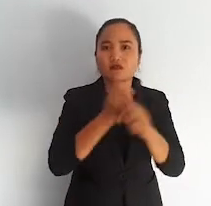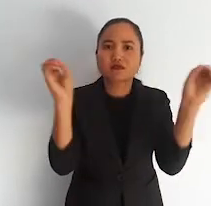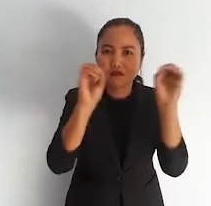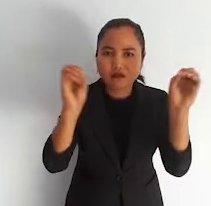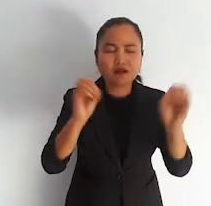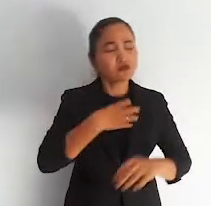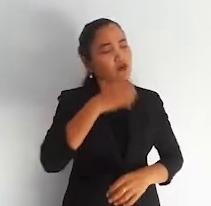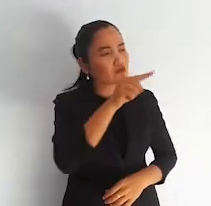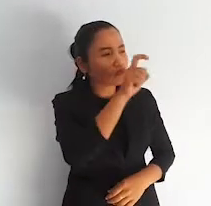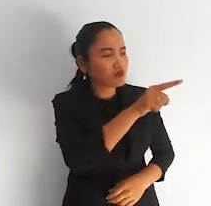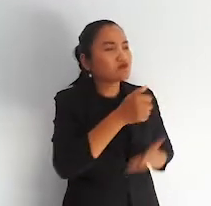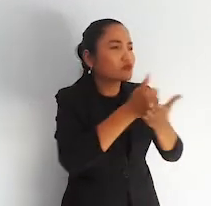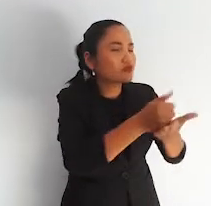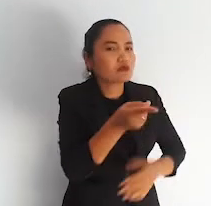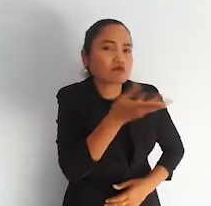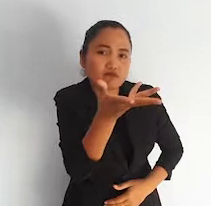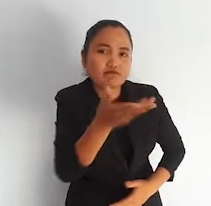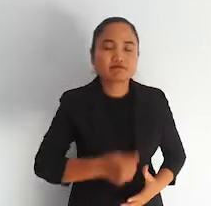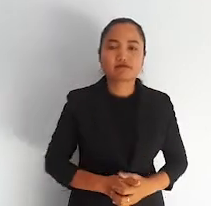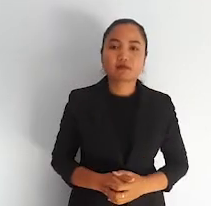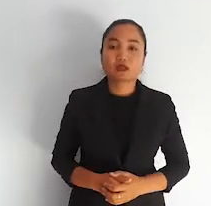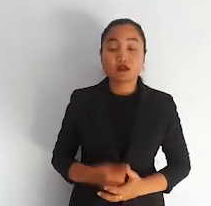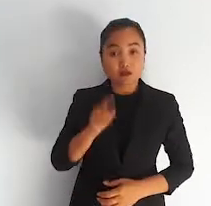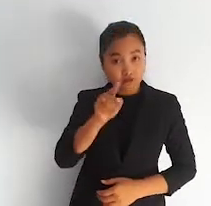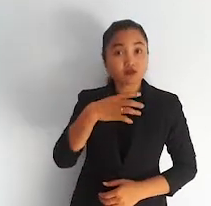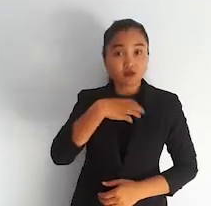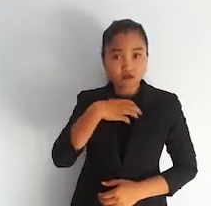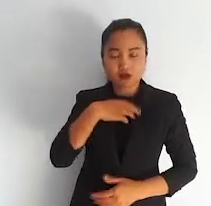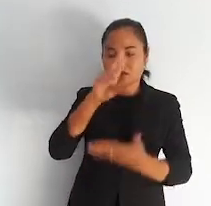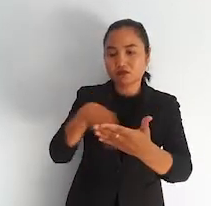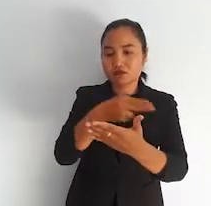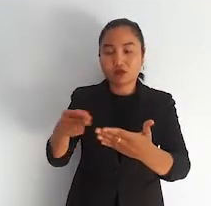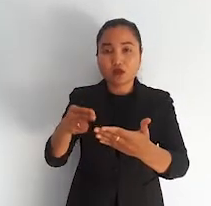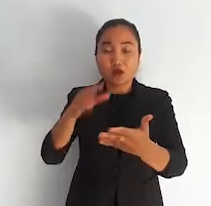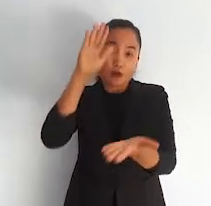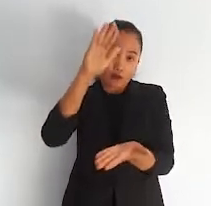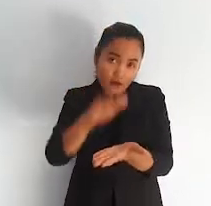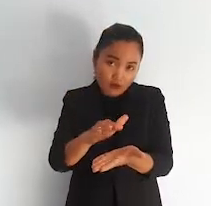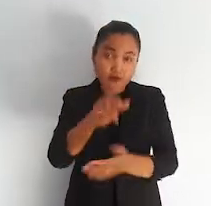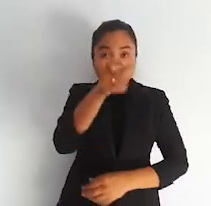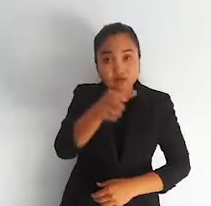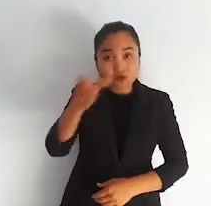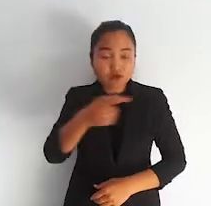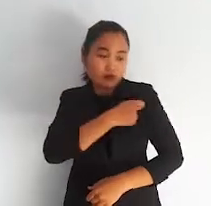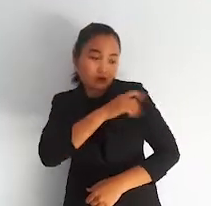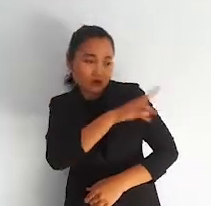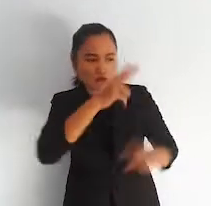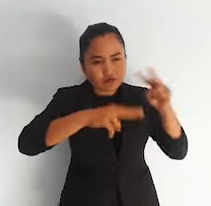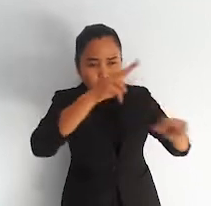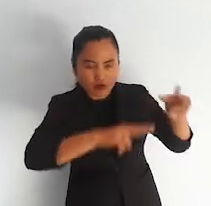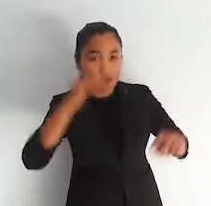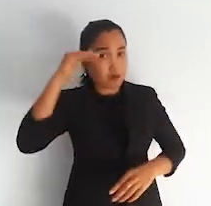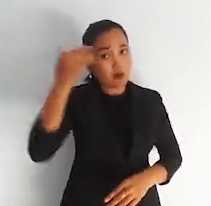អញ្ចឹងតើយើងធ្វើម៉េចឲ្យដើម្បីលុបបំបាត់ការរើសអើងនឹង ដើម្បីលុបបំបាត់ការរើសអើងចំពោះអ្នកប្ដូរ gender នៅកន្លែងធ្វើការ